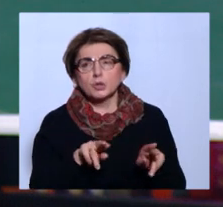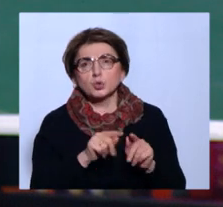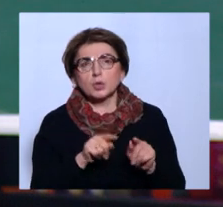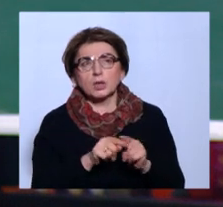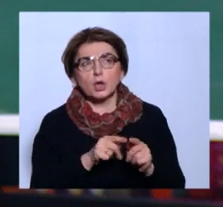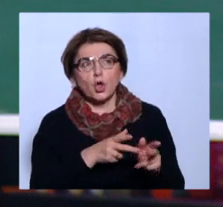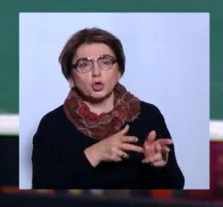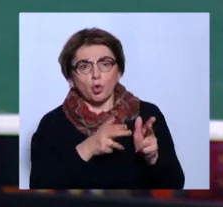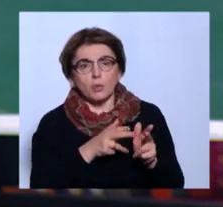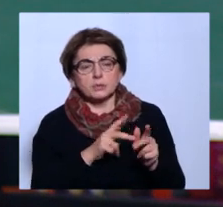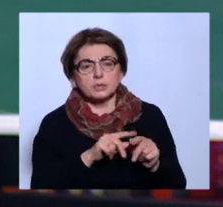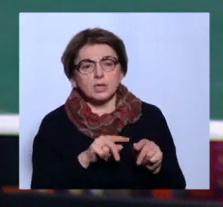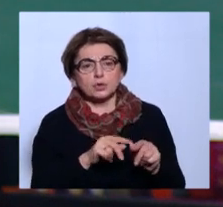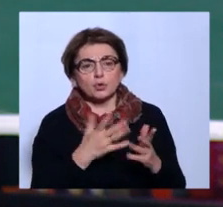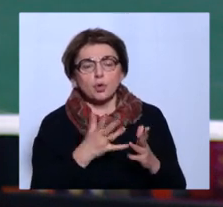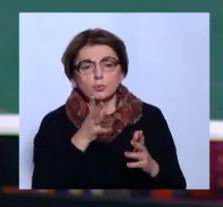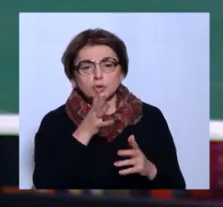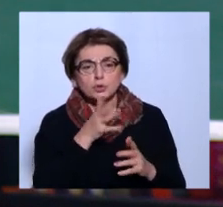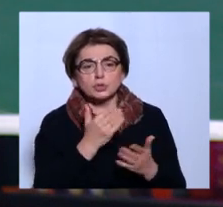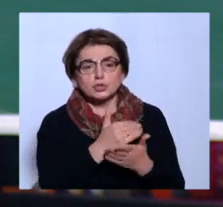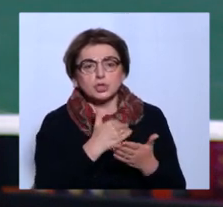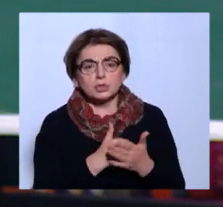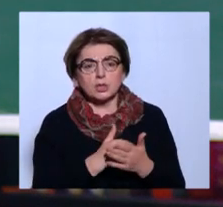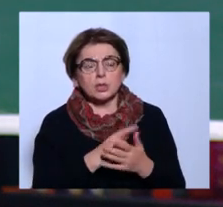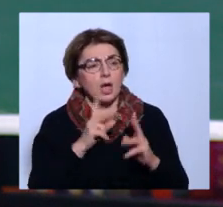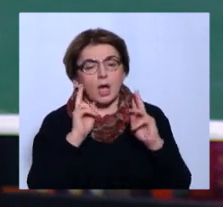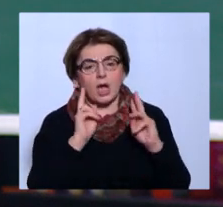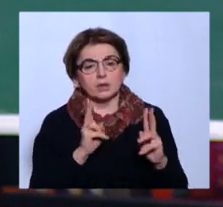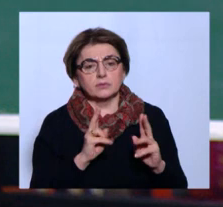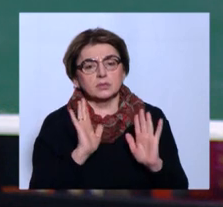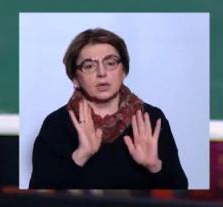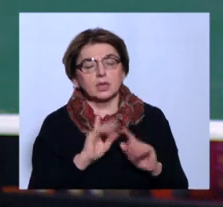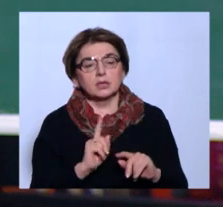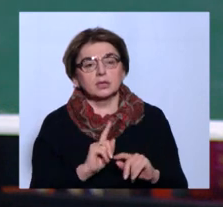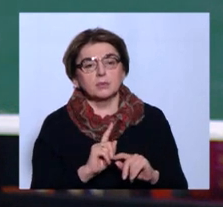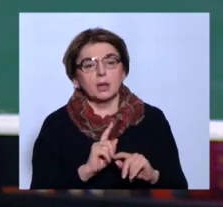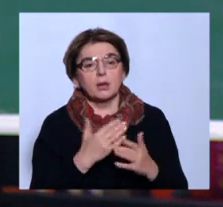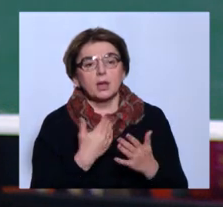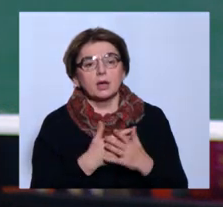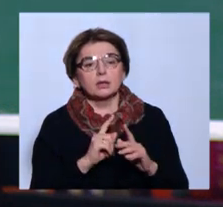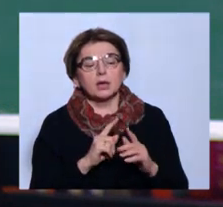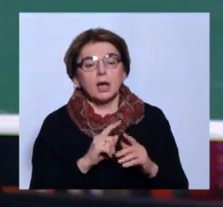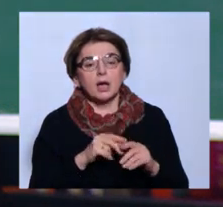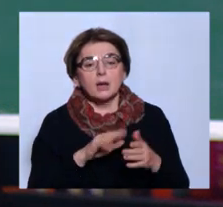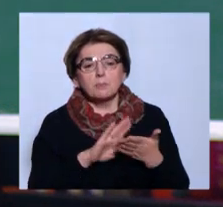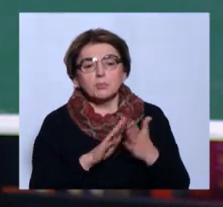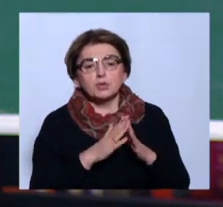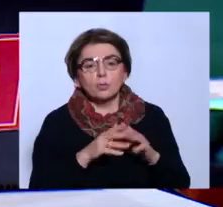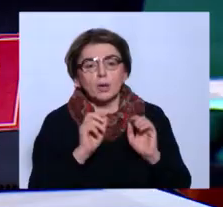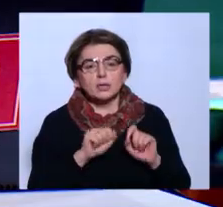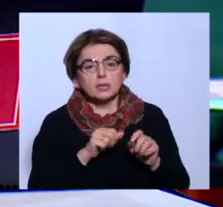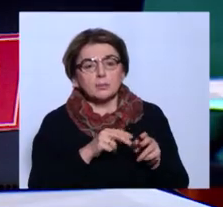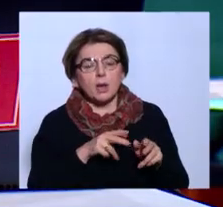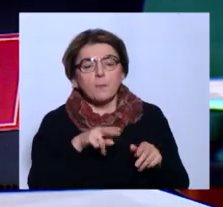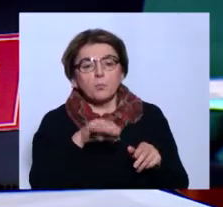გასროლას, რომლის შედეგიც ჩვენ არ ვიცით. ანუ ჩვენ არ ვიცით დაუშვათ, რა ტიპის მუტაცია წარმოიქმნება,